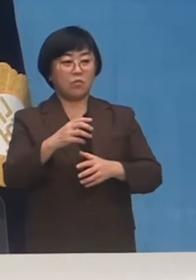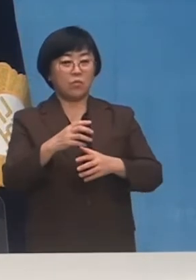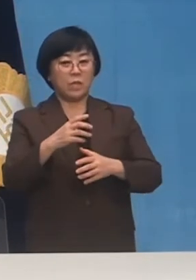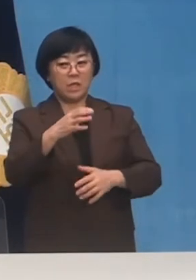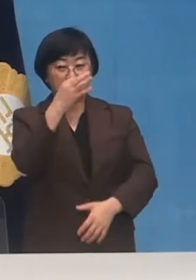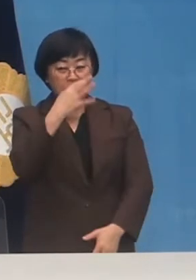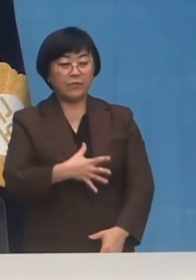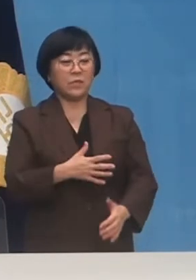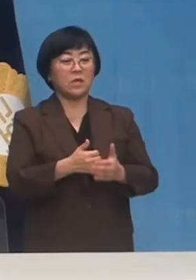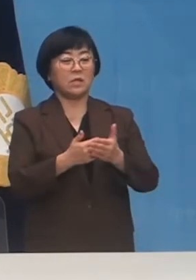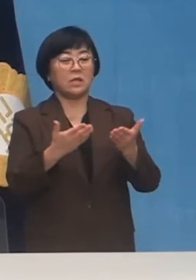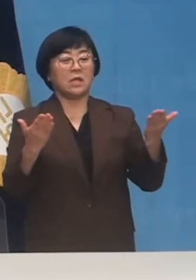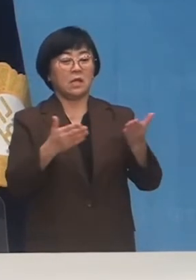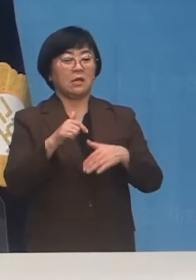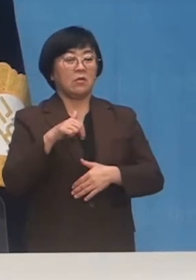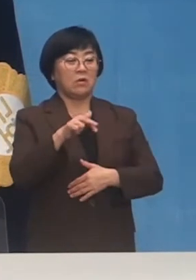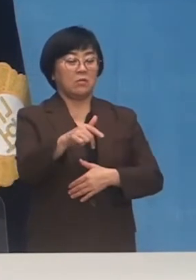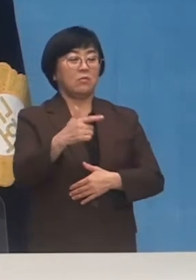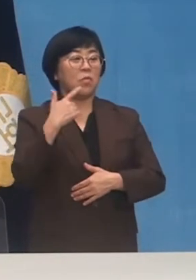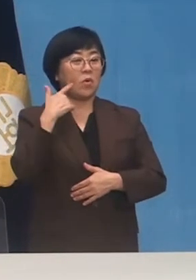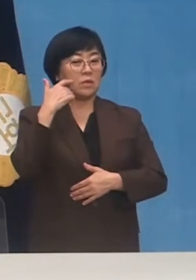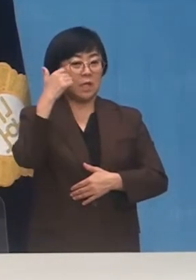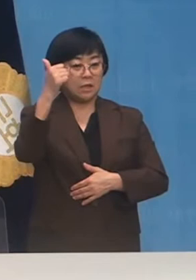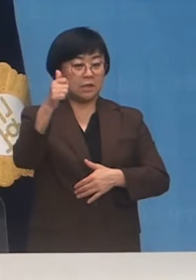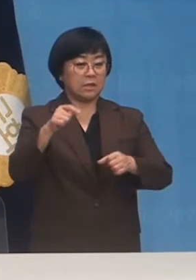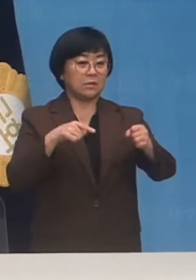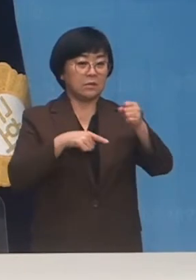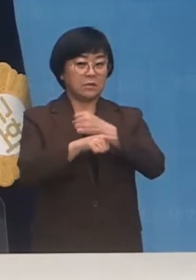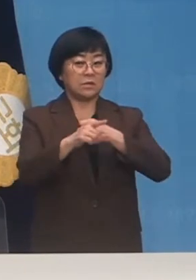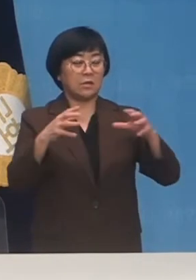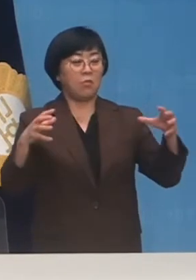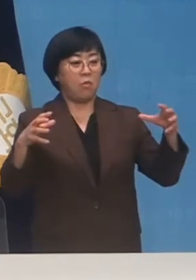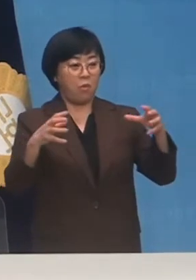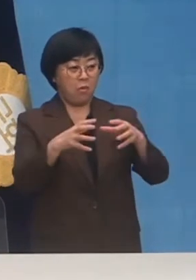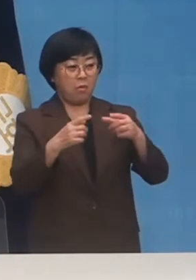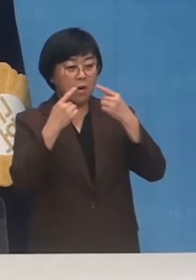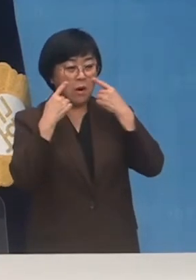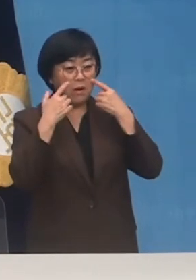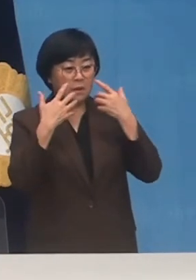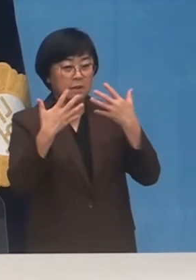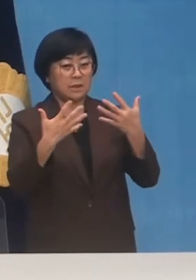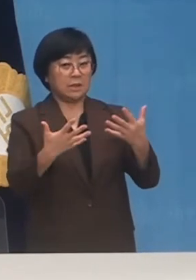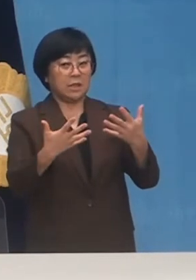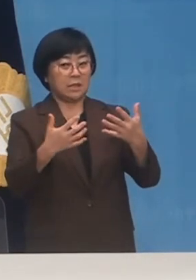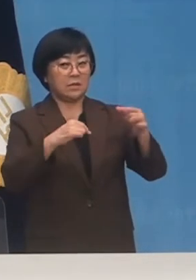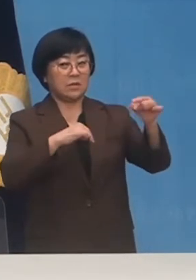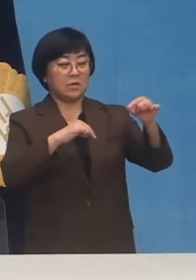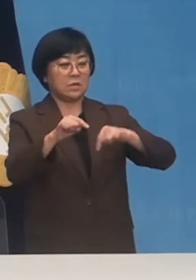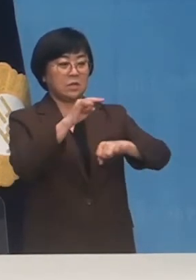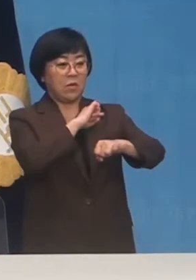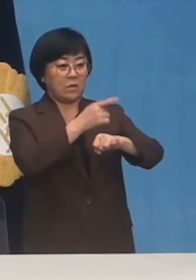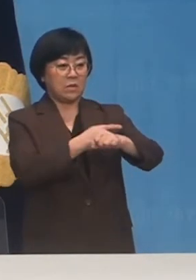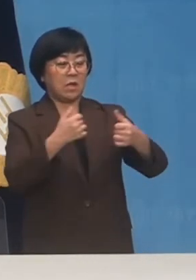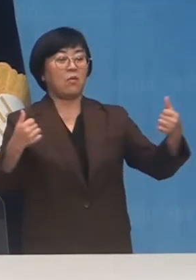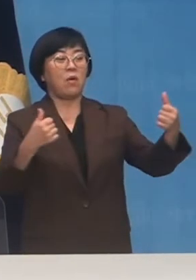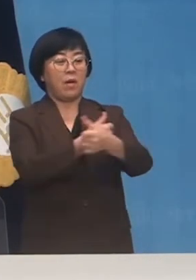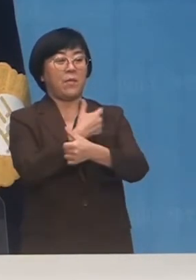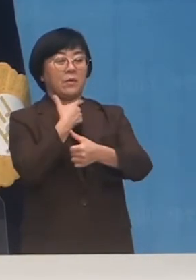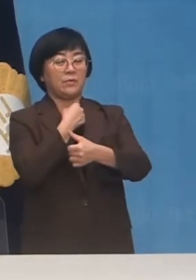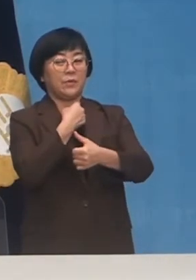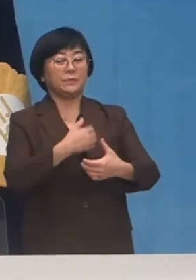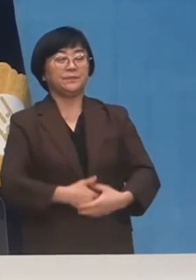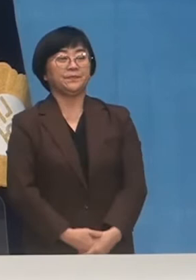우리 목회자들이 뜻을 모아 확실한 정권교체에 앞장서고자 한다.